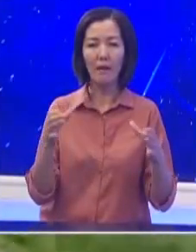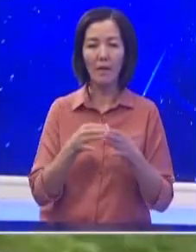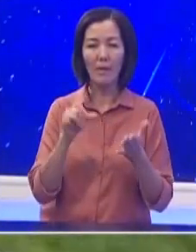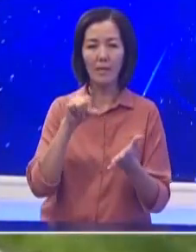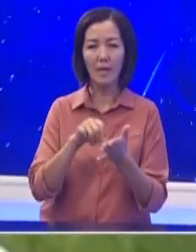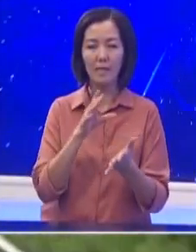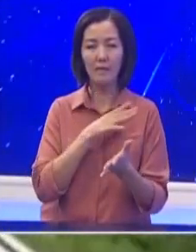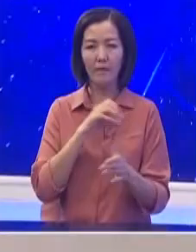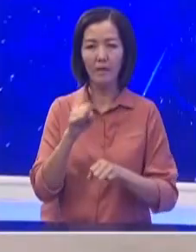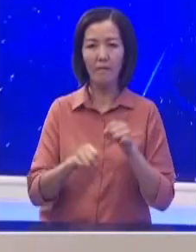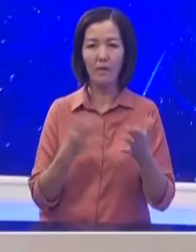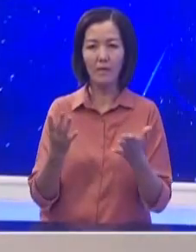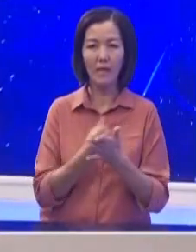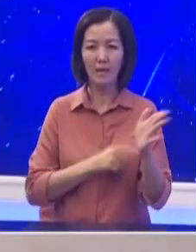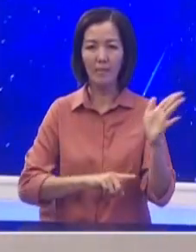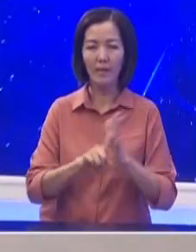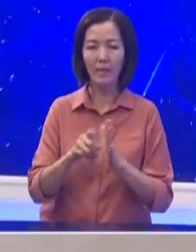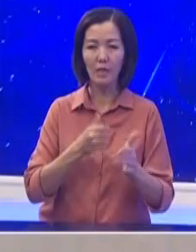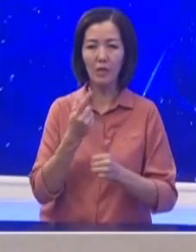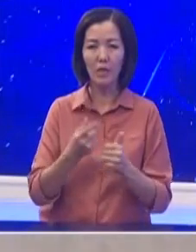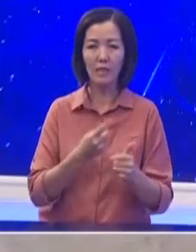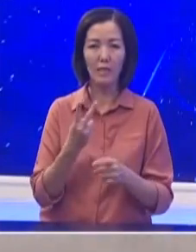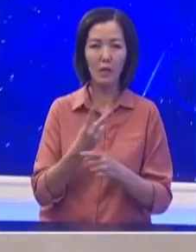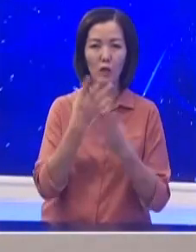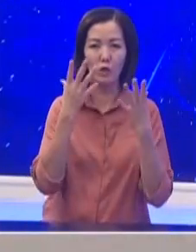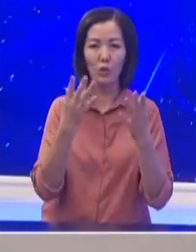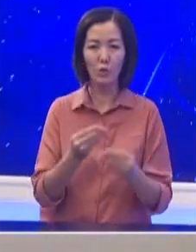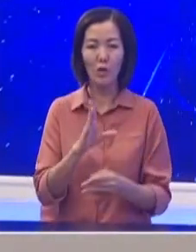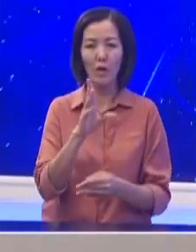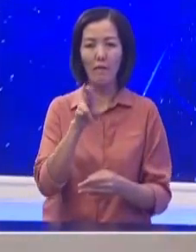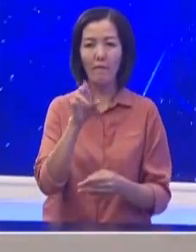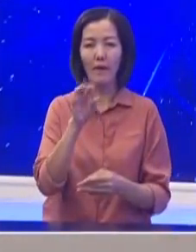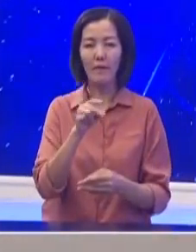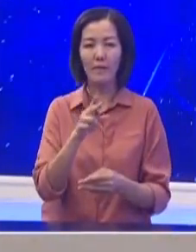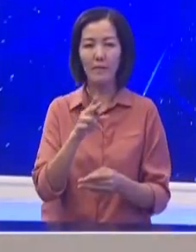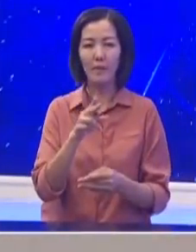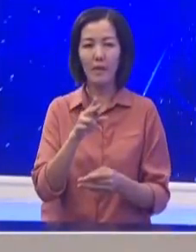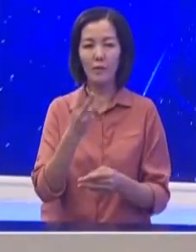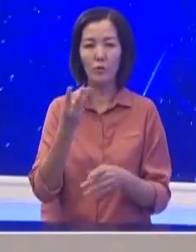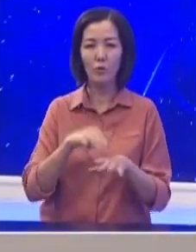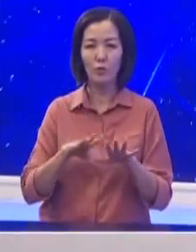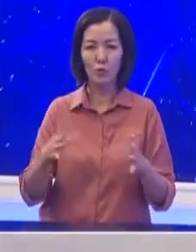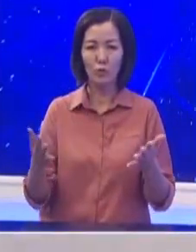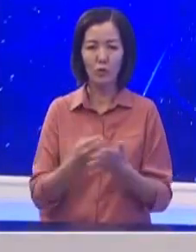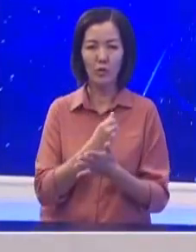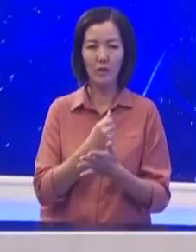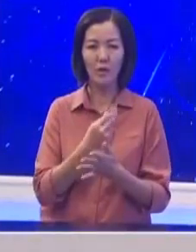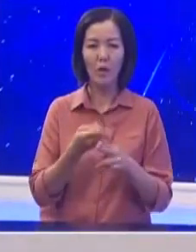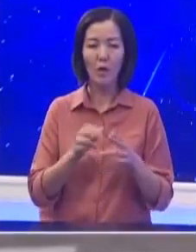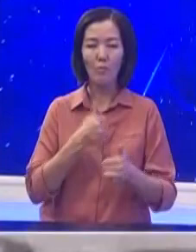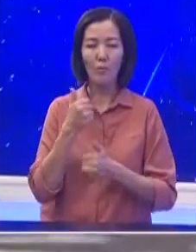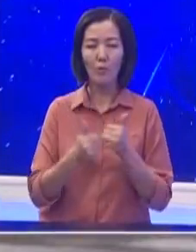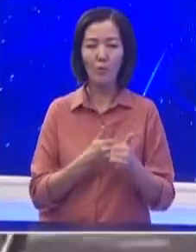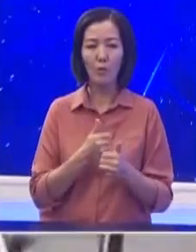үшін велодода сәтті басталды. Жарыстың 2 кезеңінде Вадим Пронский мәре сызығын 3 болып кесті. Бұл турда